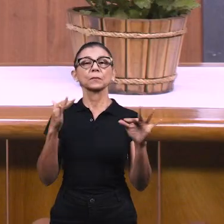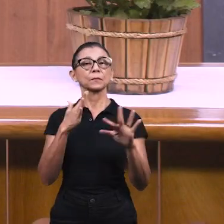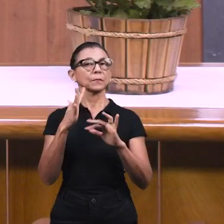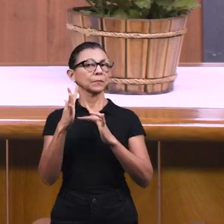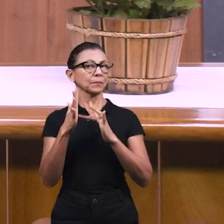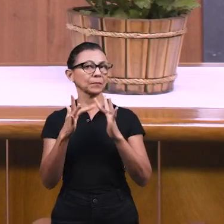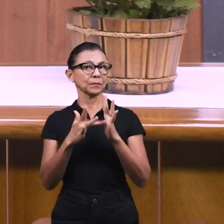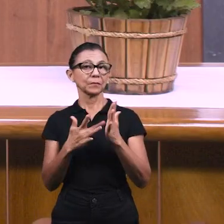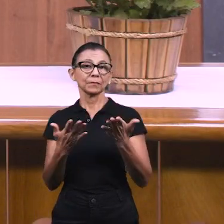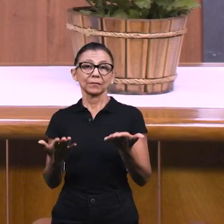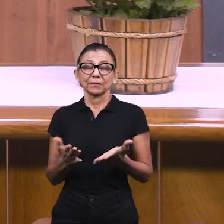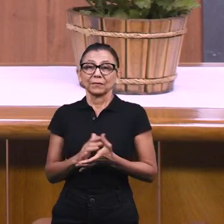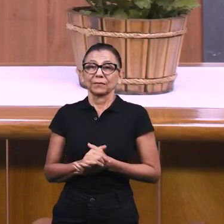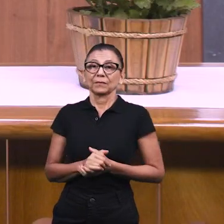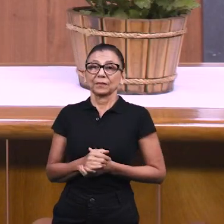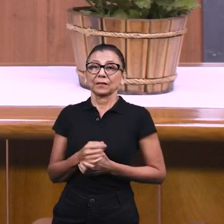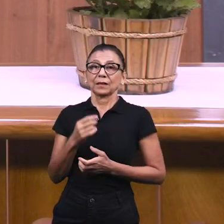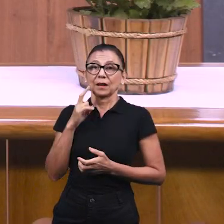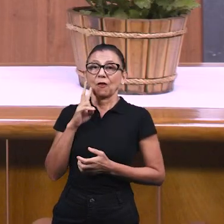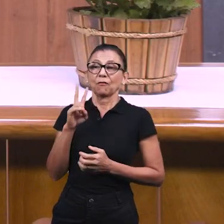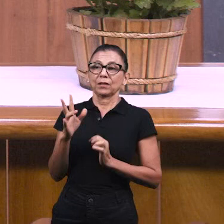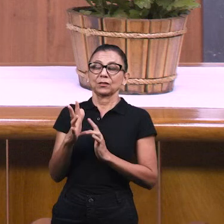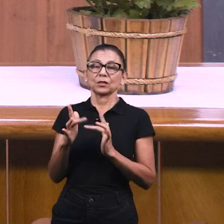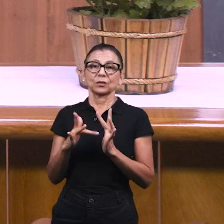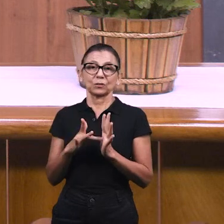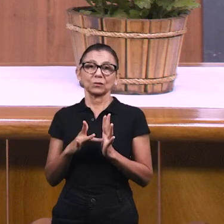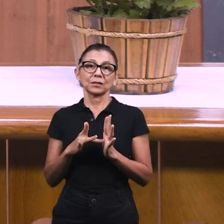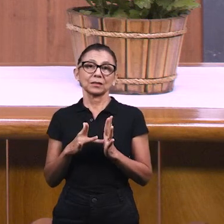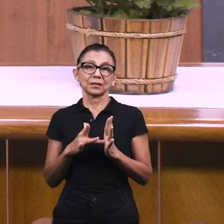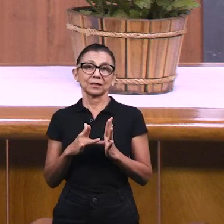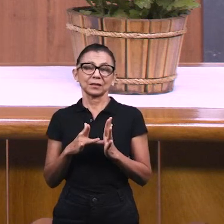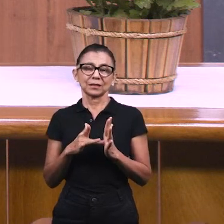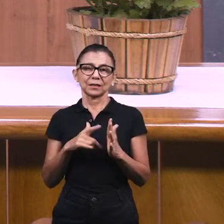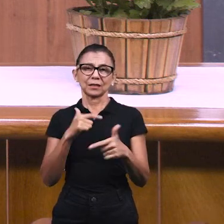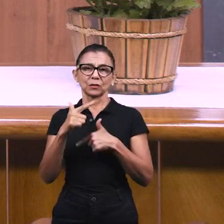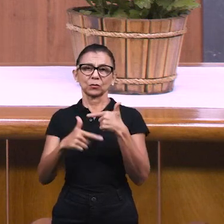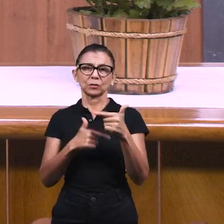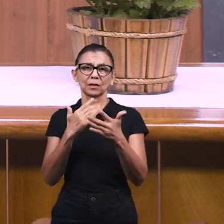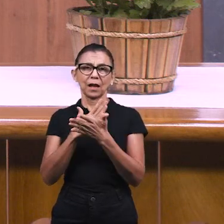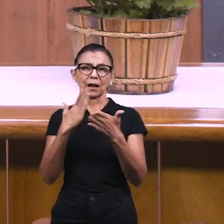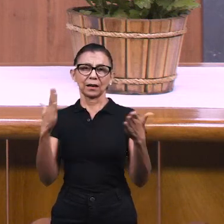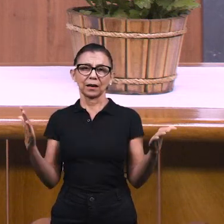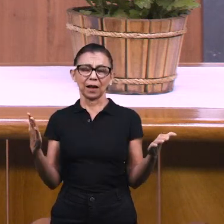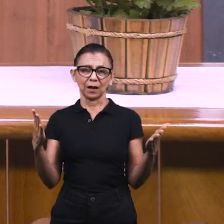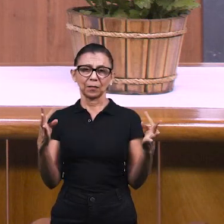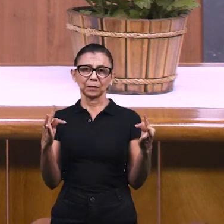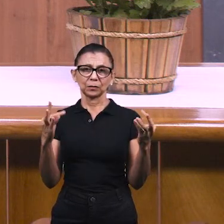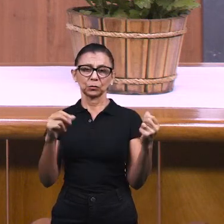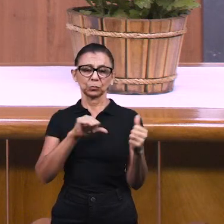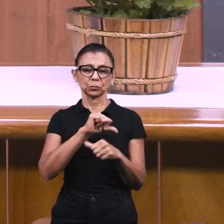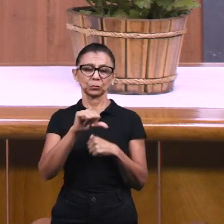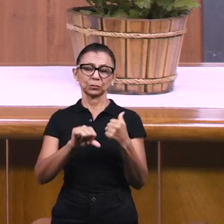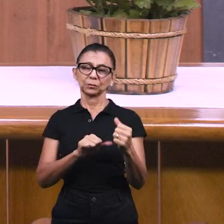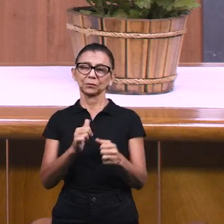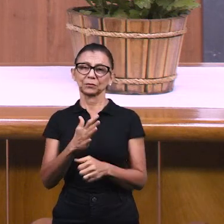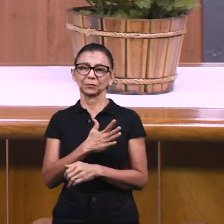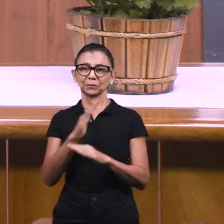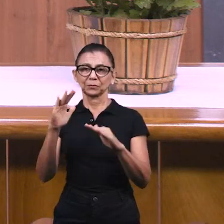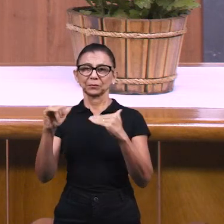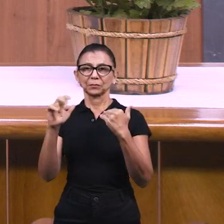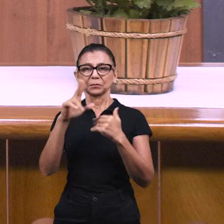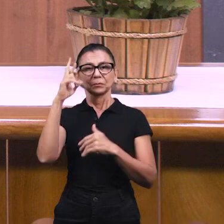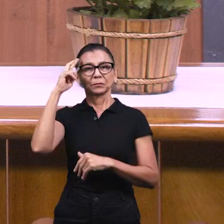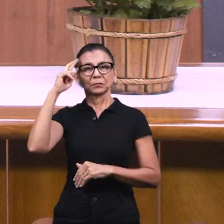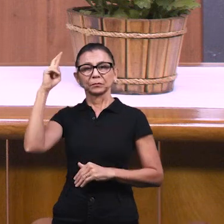Gloire à Jésus. Quand on voit Jésus, la tempête passe. Quand on voit Jésus, les choses sont transformées. Loué soit le